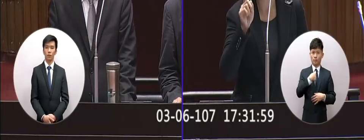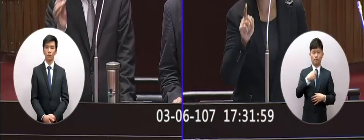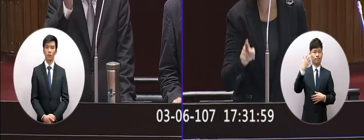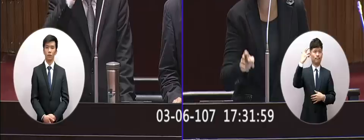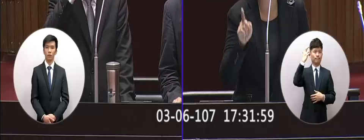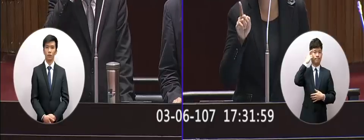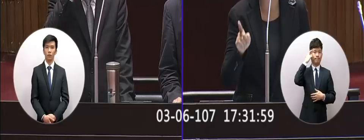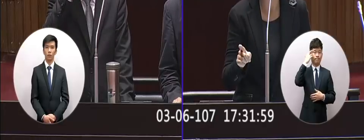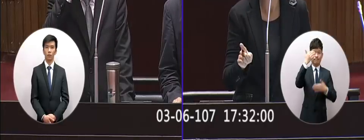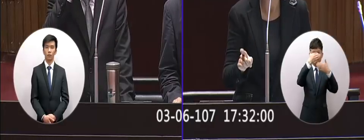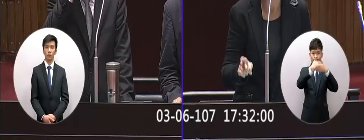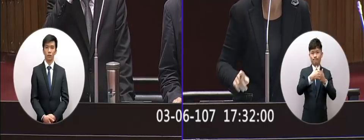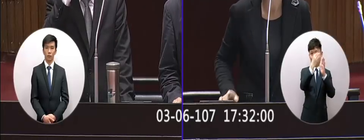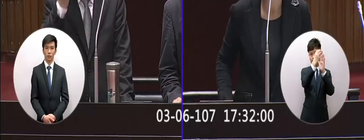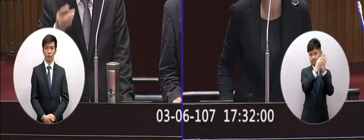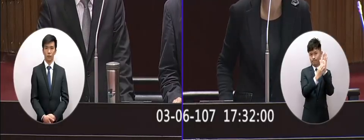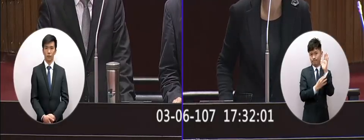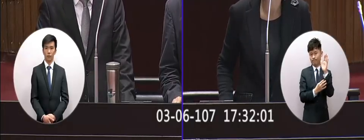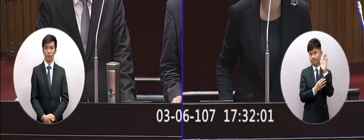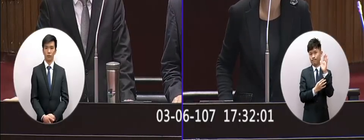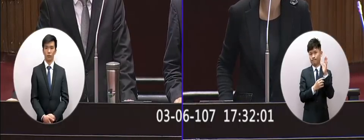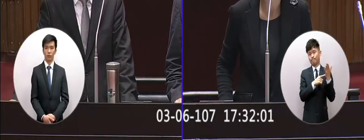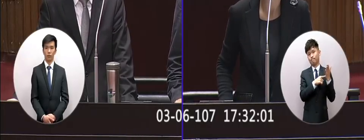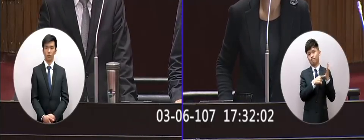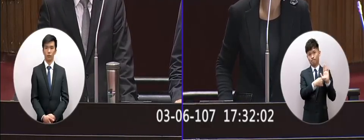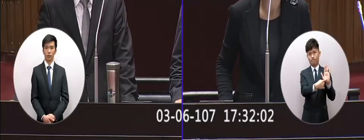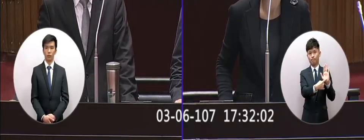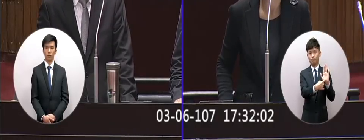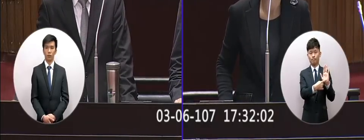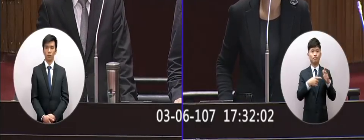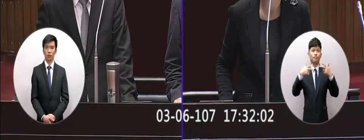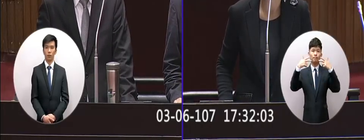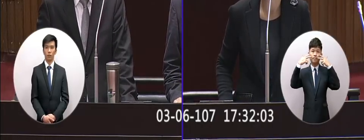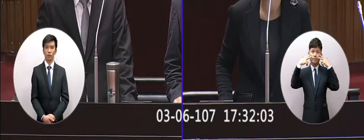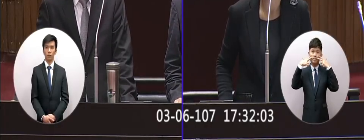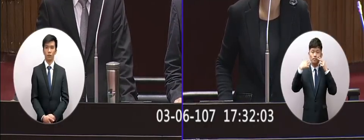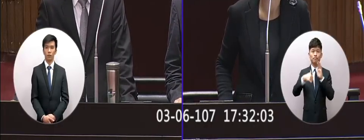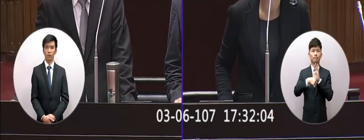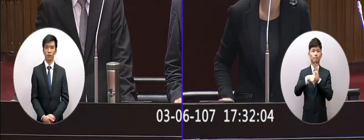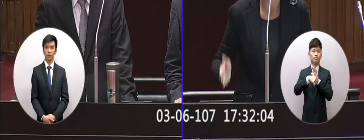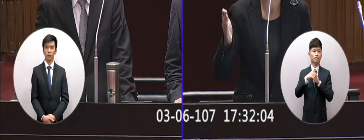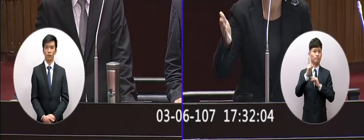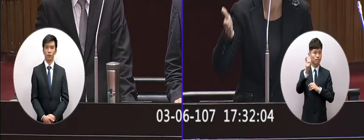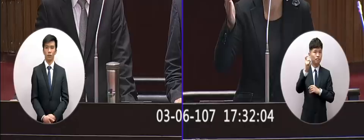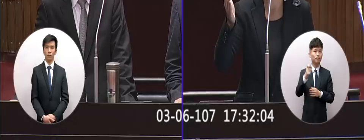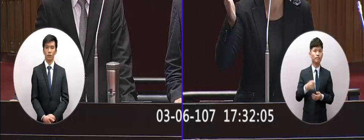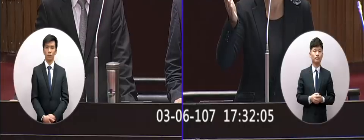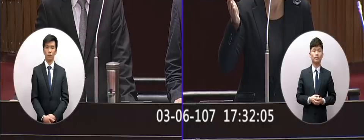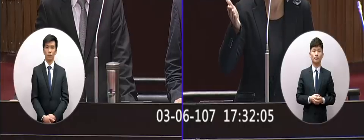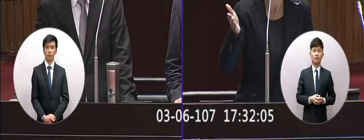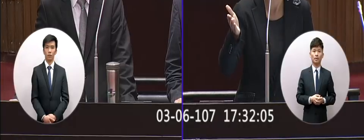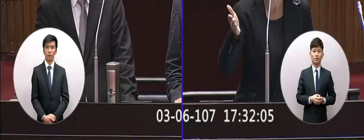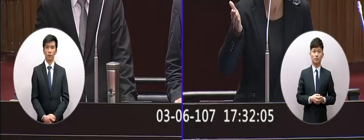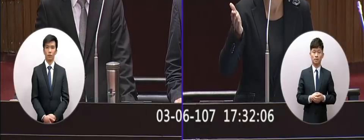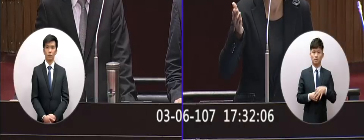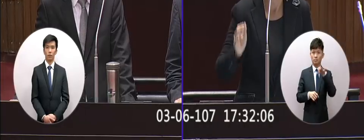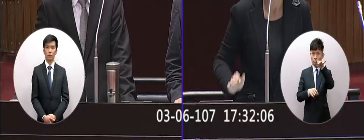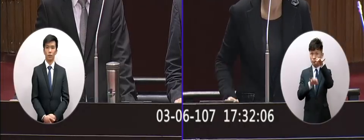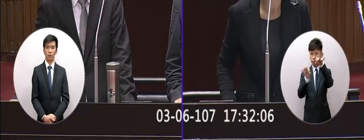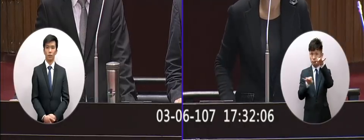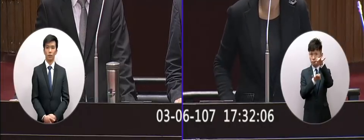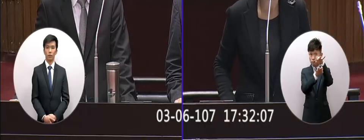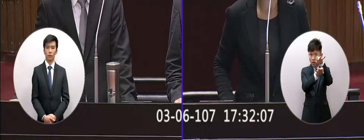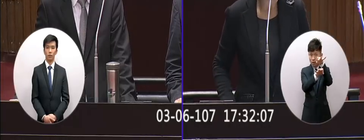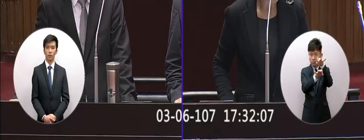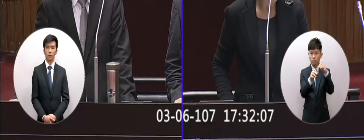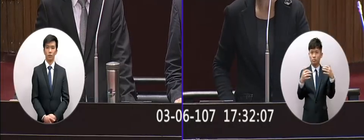持用汉字没有办法真正的表达原住民族的名字的原因，即便是并列都没有